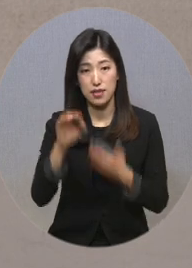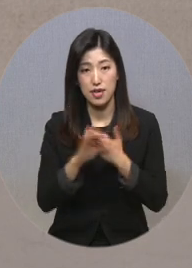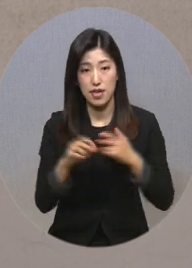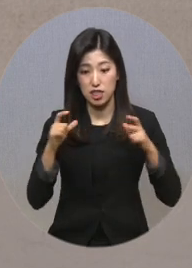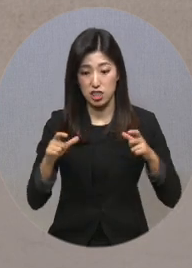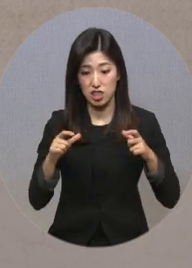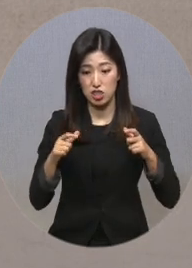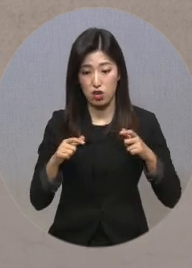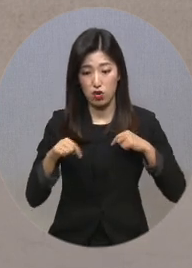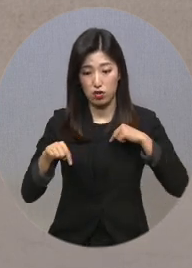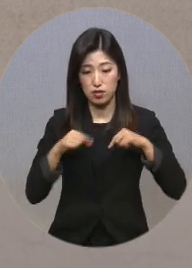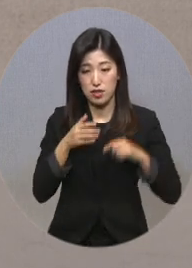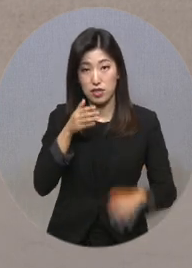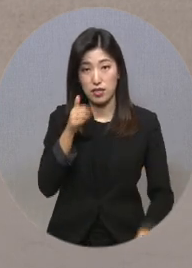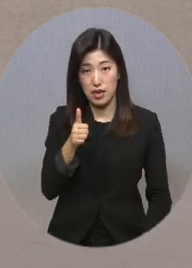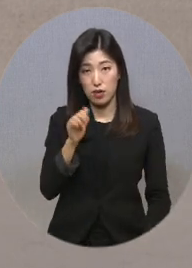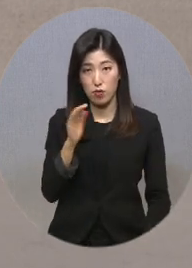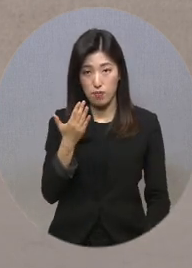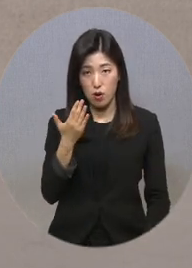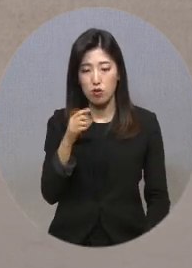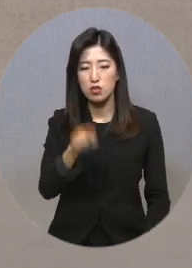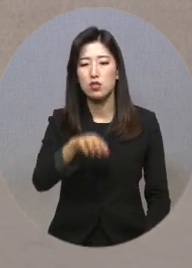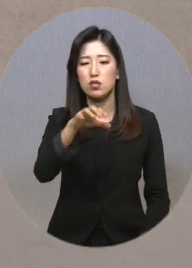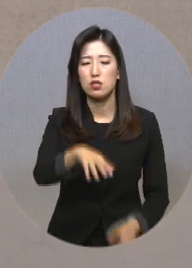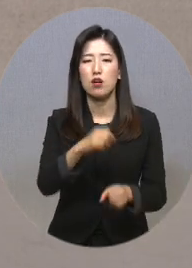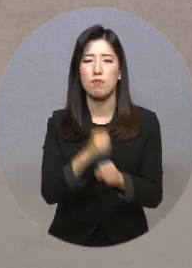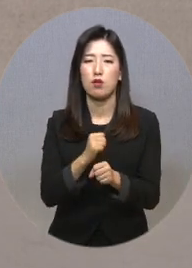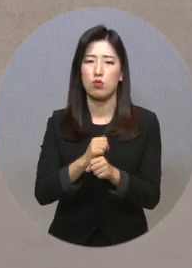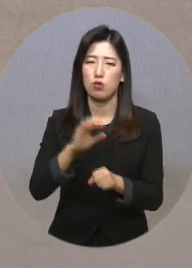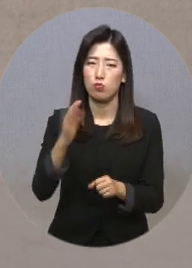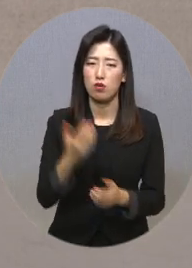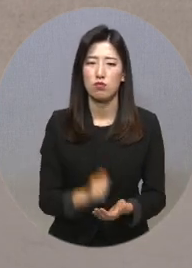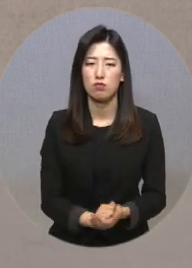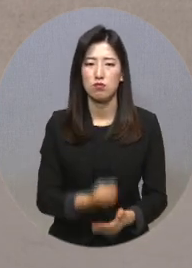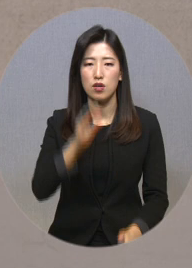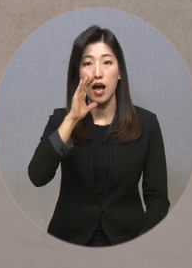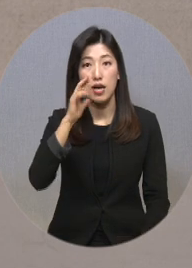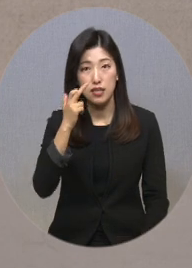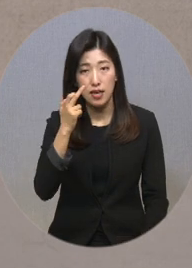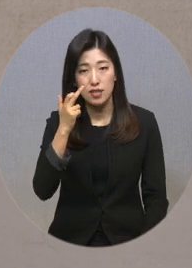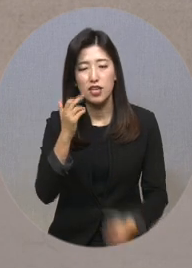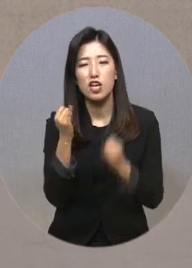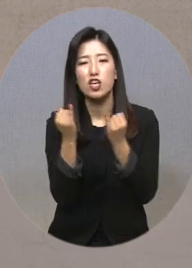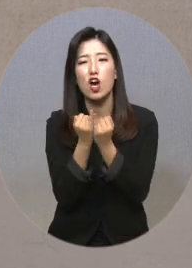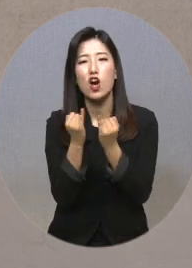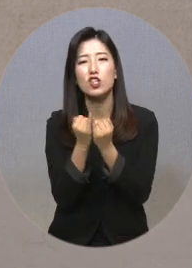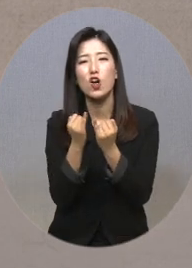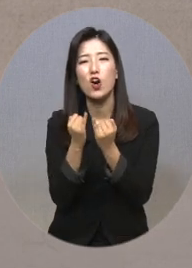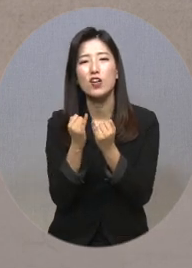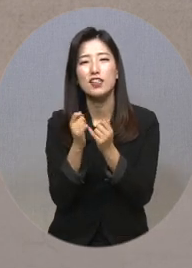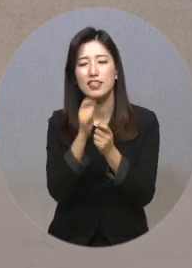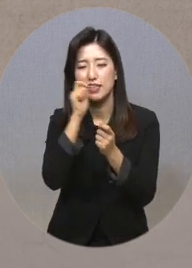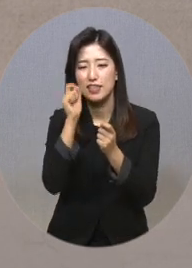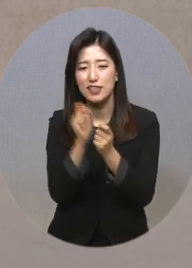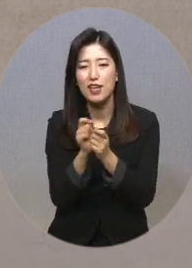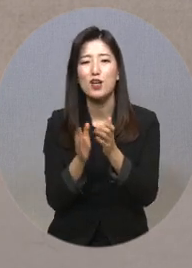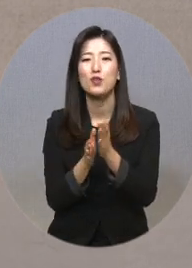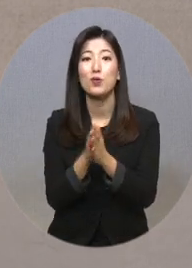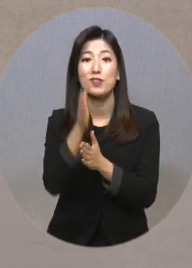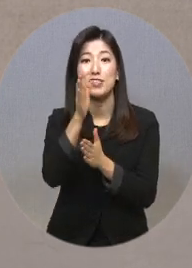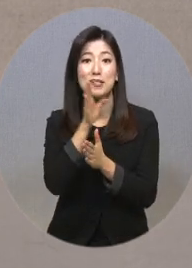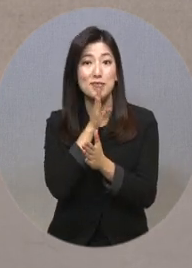그러한 시설을 갖출 것이고 아산이 여성 친화도시인데 기왕이면 여성 친화 도시에 맞게